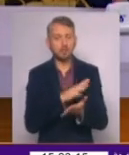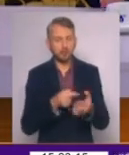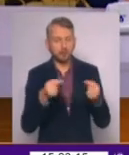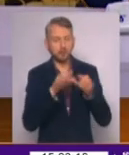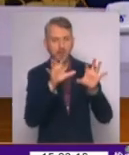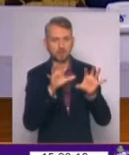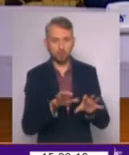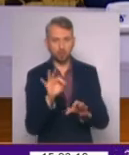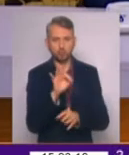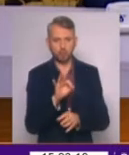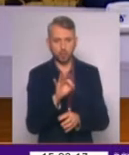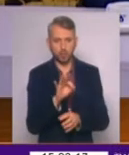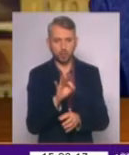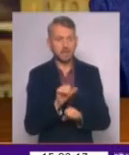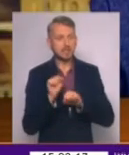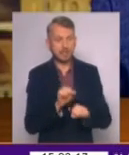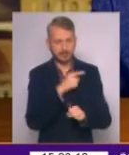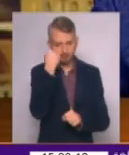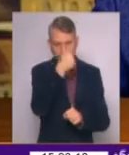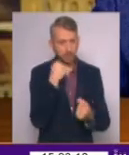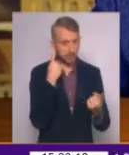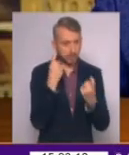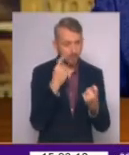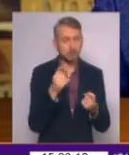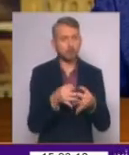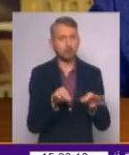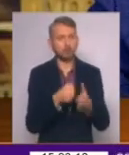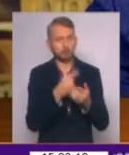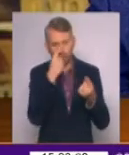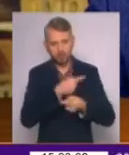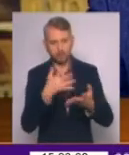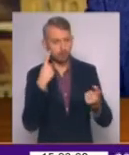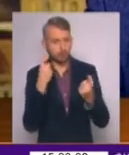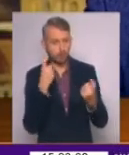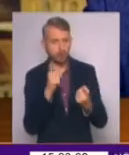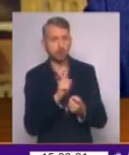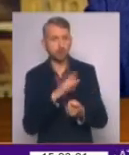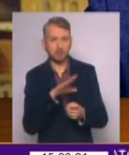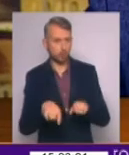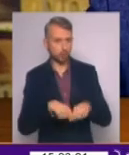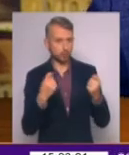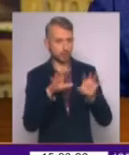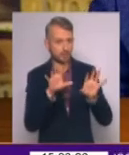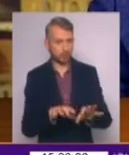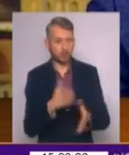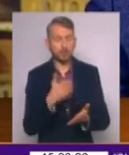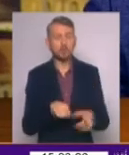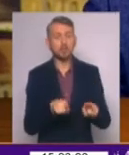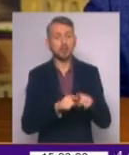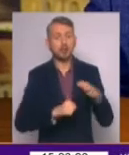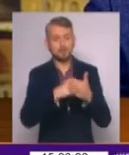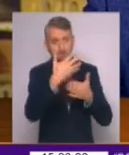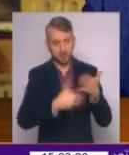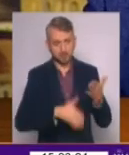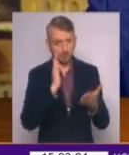закону про захист персональних даних і доступ до публічної інформації, щоб ніте не було порушено. Угу. Якщо така база буде створена,